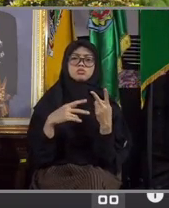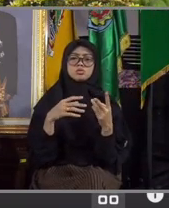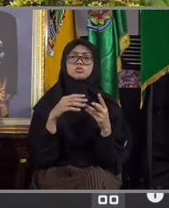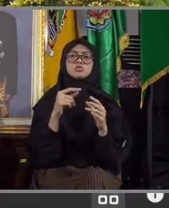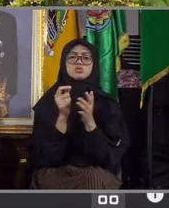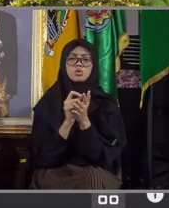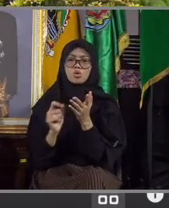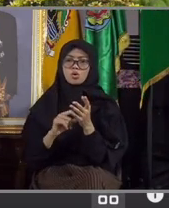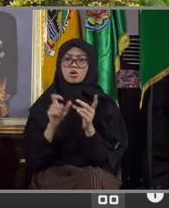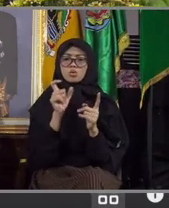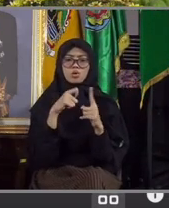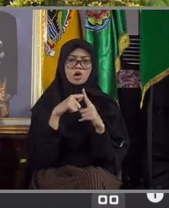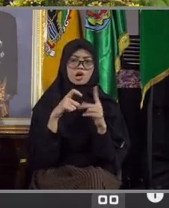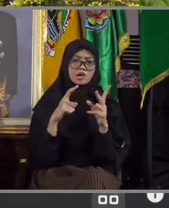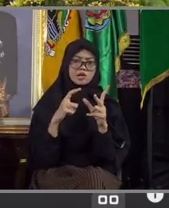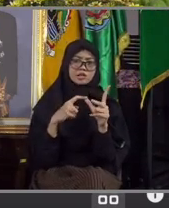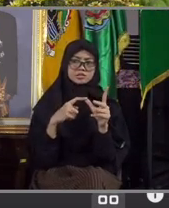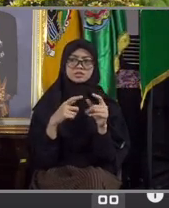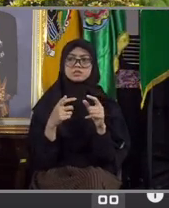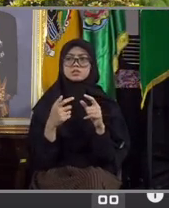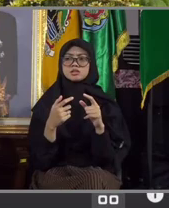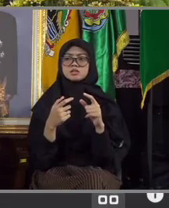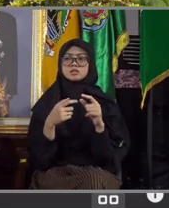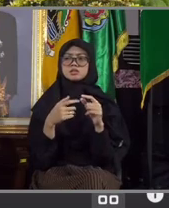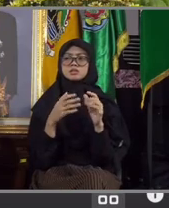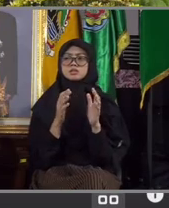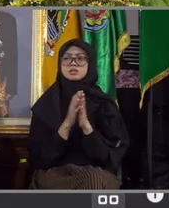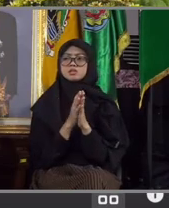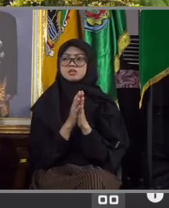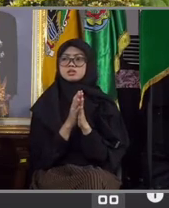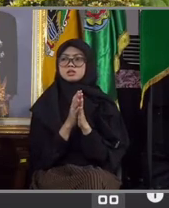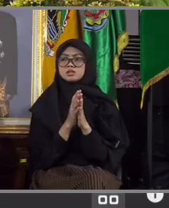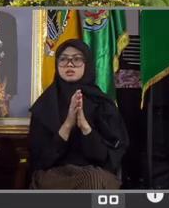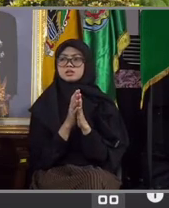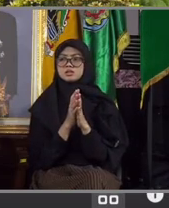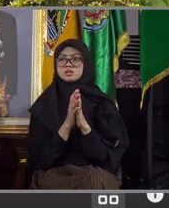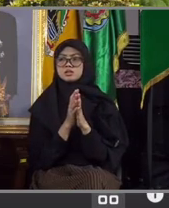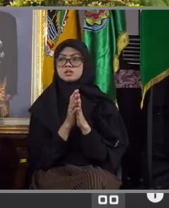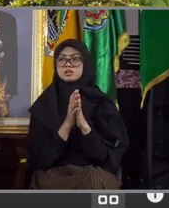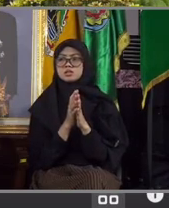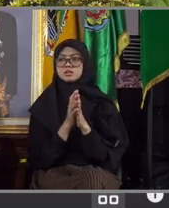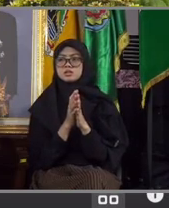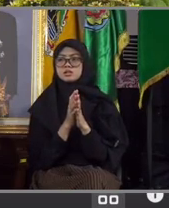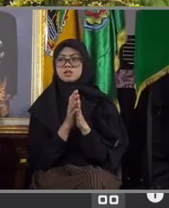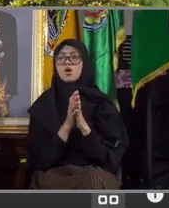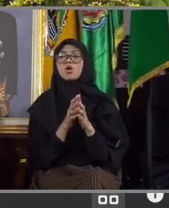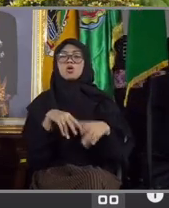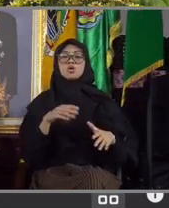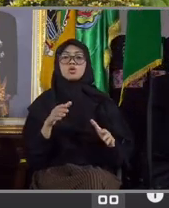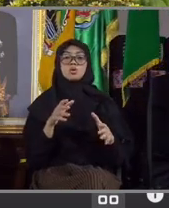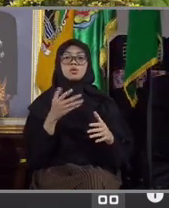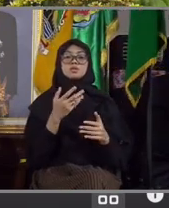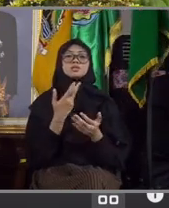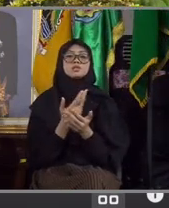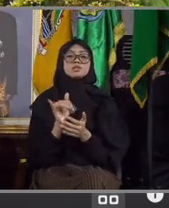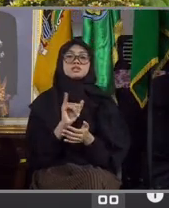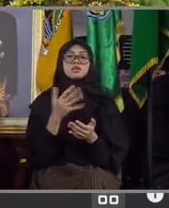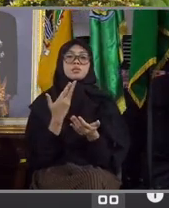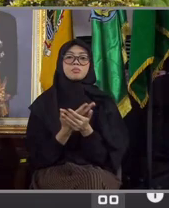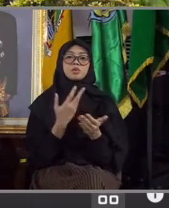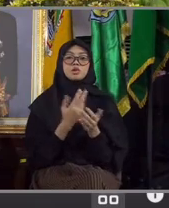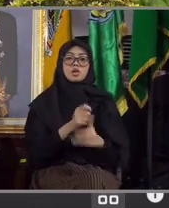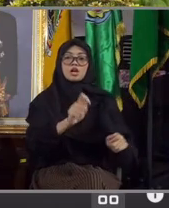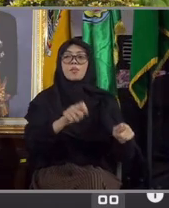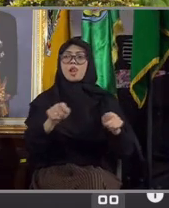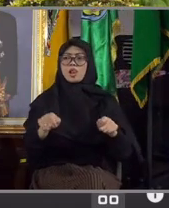LCD sama seperangkat alat gamelan. Apa? Gamelan. Gamelan? Iya. Oh, tua